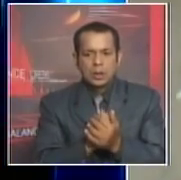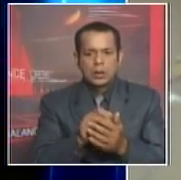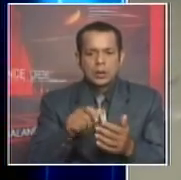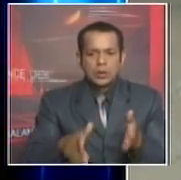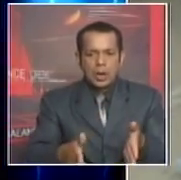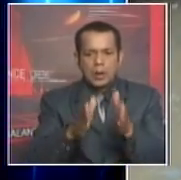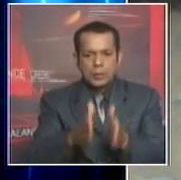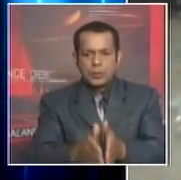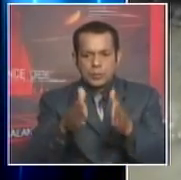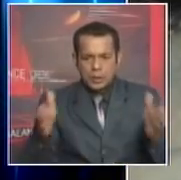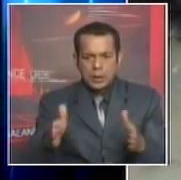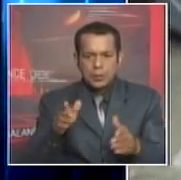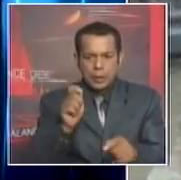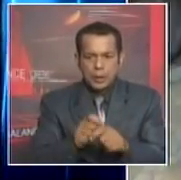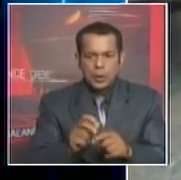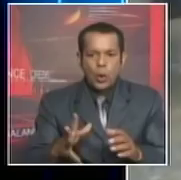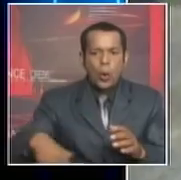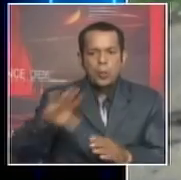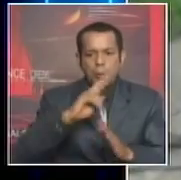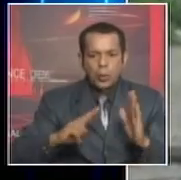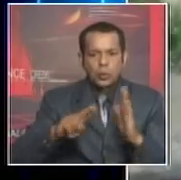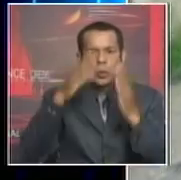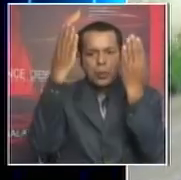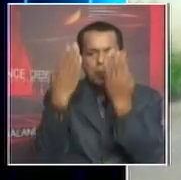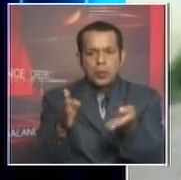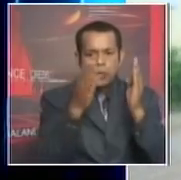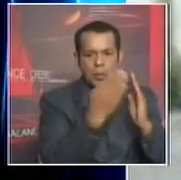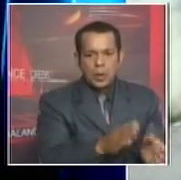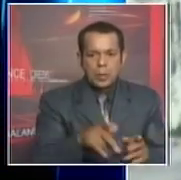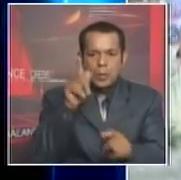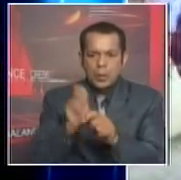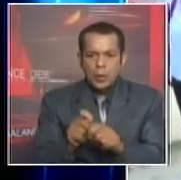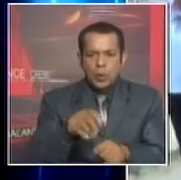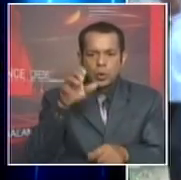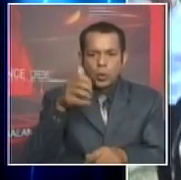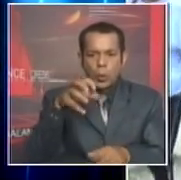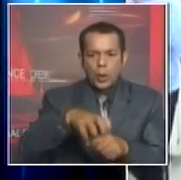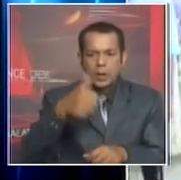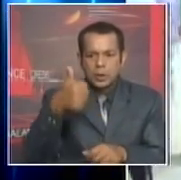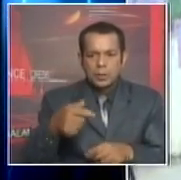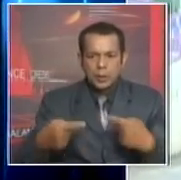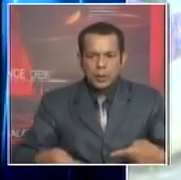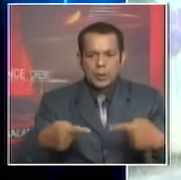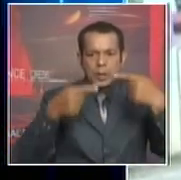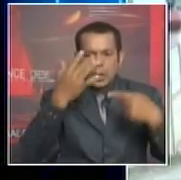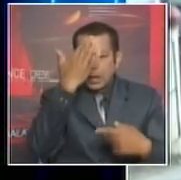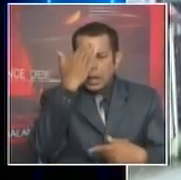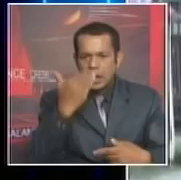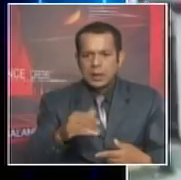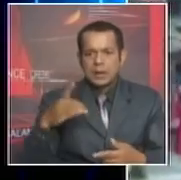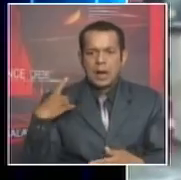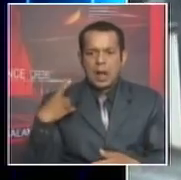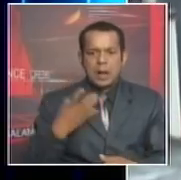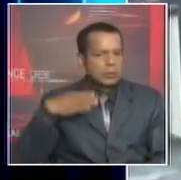सडक विस्तारको नाममा सम्पूर्ण भौतिक संरचना भत्काइयो, तर निर्माण गर्ने क्रममा वडा नम्बर 6 विवाद रहेको कारण देखाउँदै